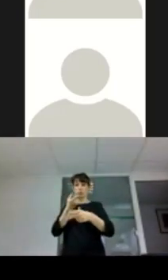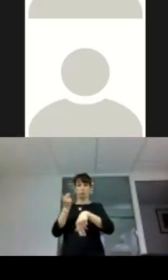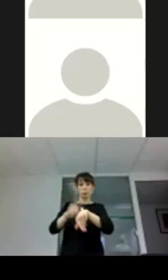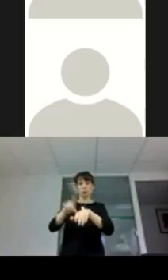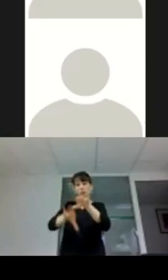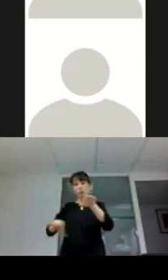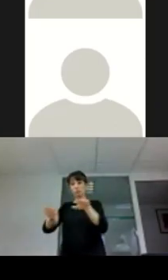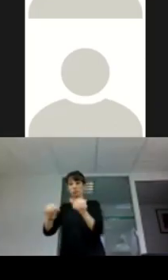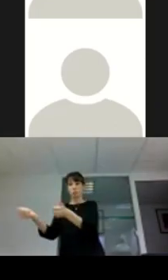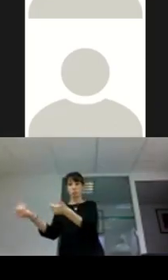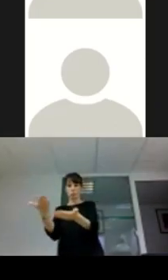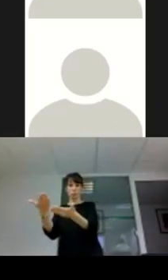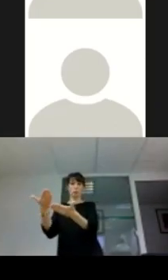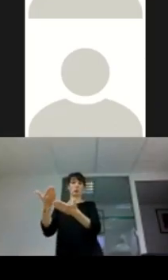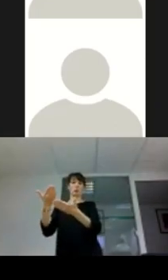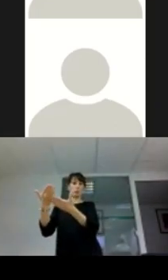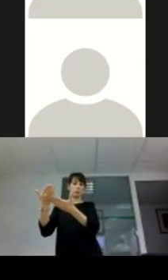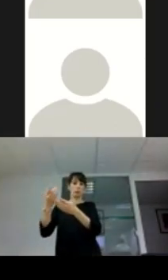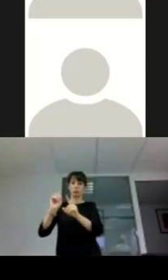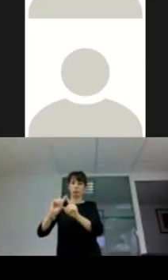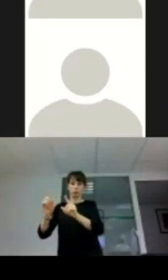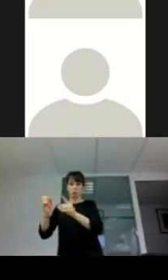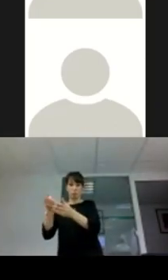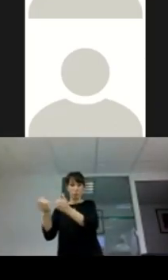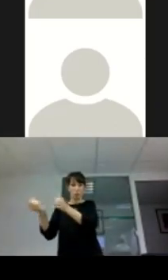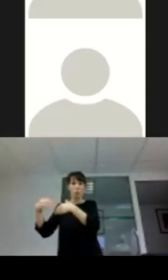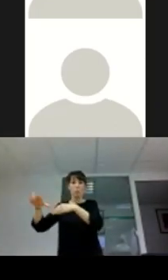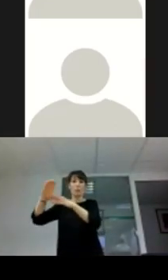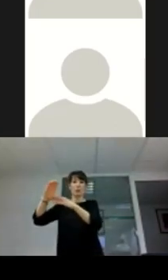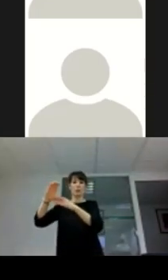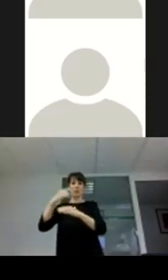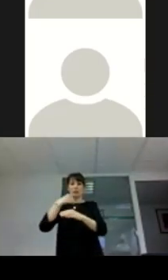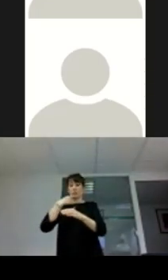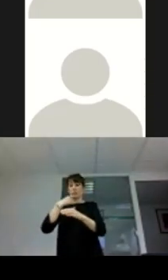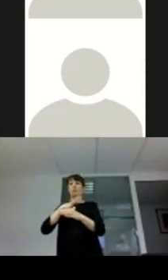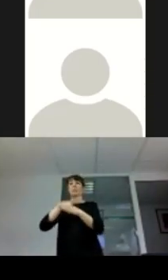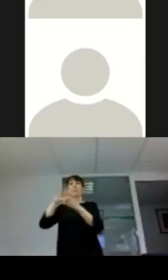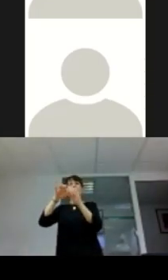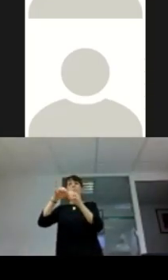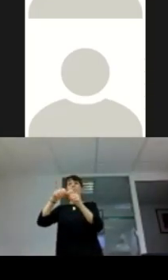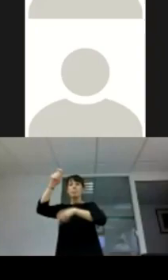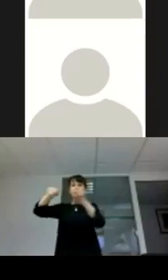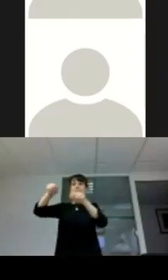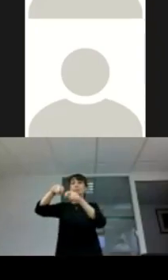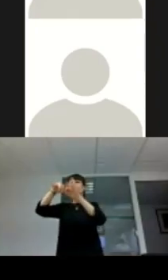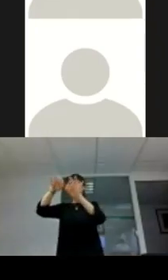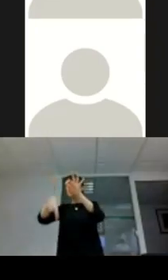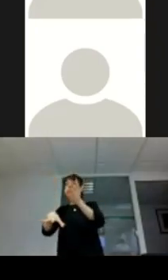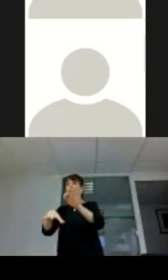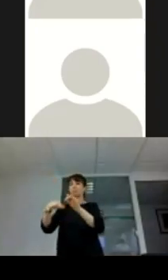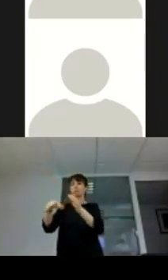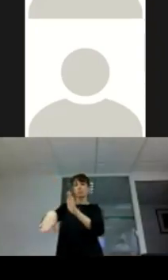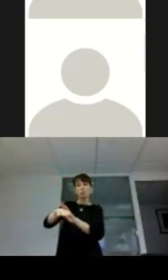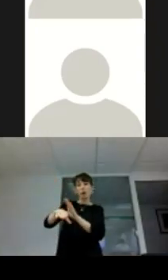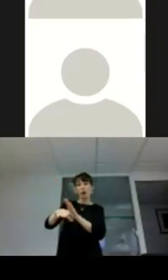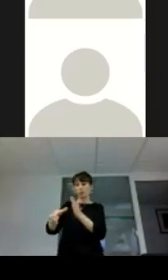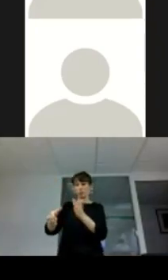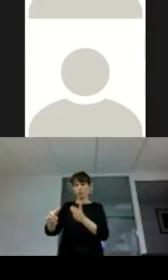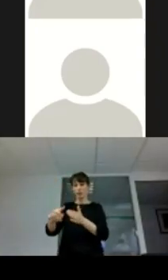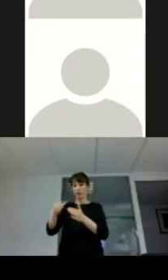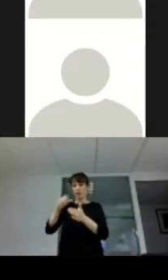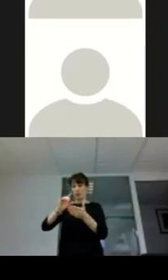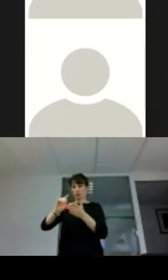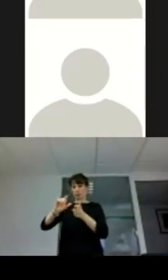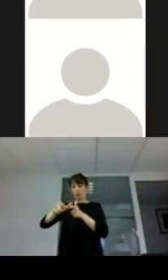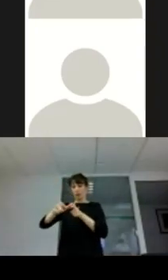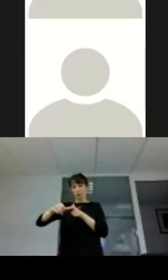d'annonce. C'est ce qu'on appelle l'évaluation personnalisée, le bilan initial d'annonce. Puis, ils auront